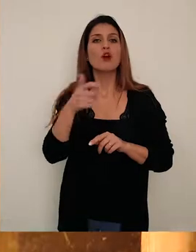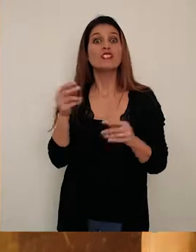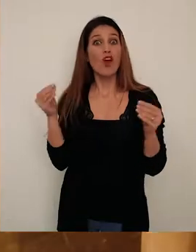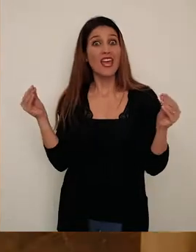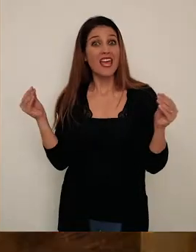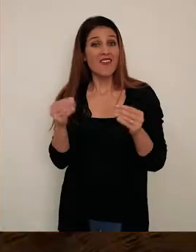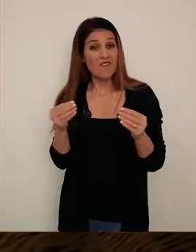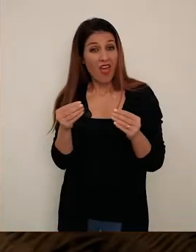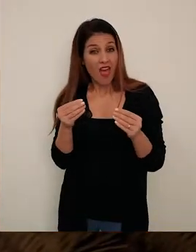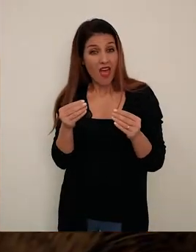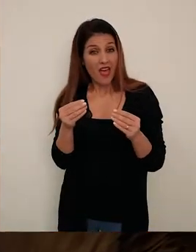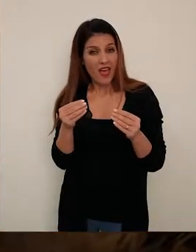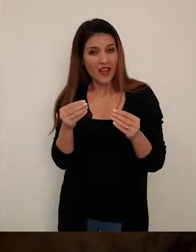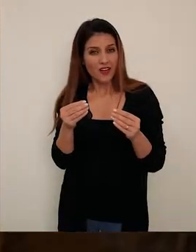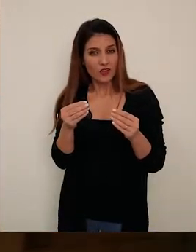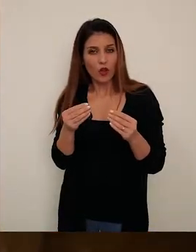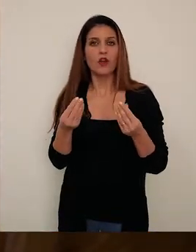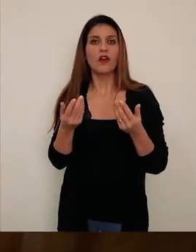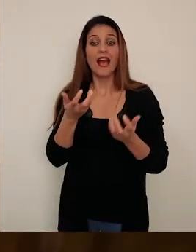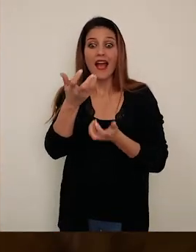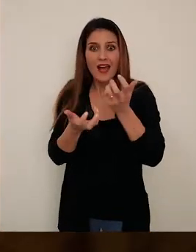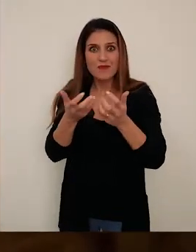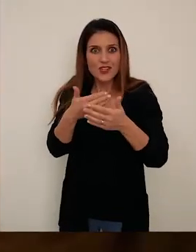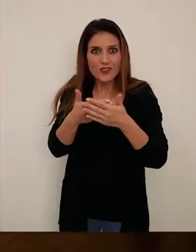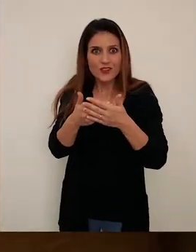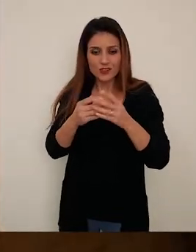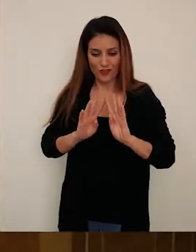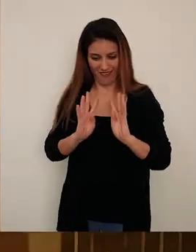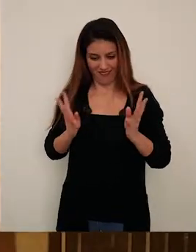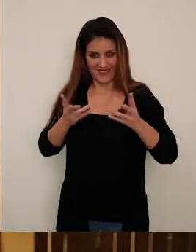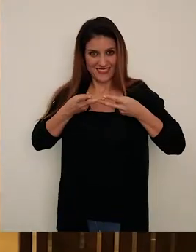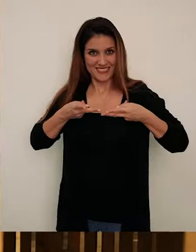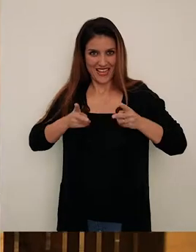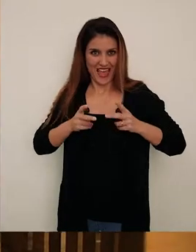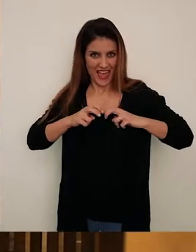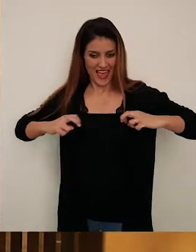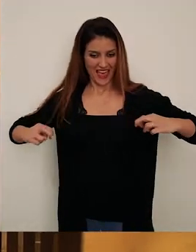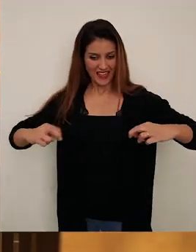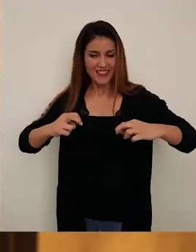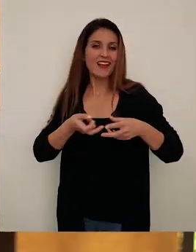riuniva l'intera famiglia, che soprattutto in inverno conversava sugli eventi della giornata.